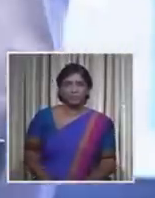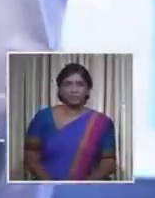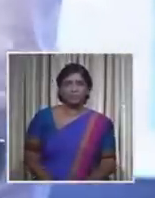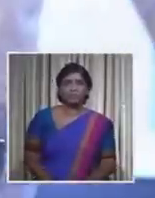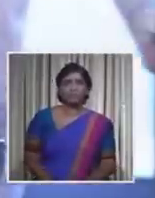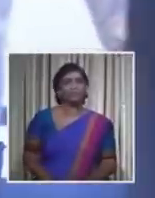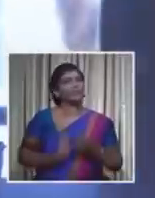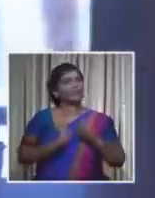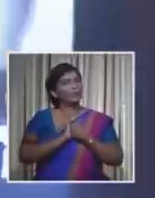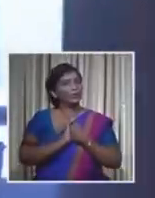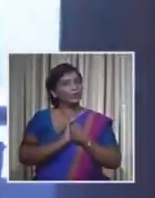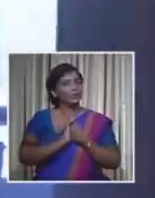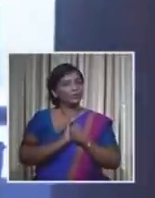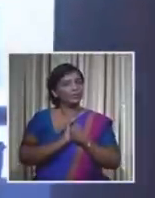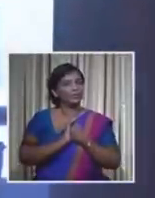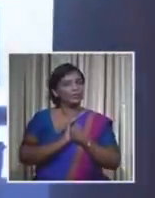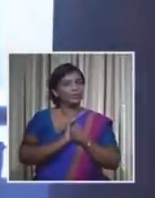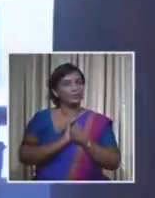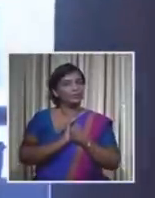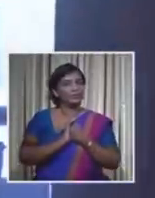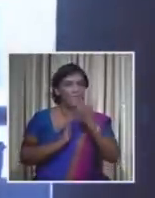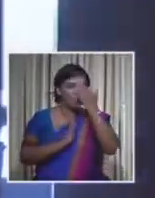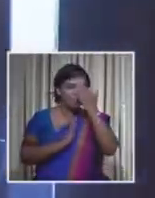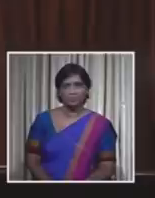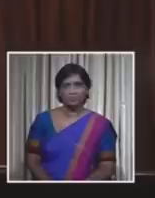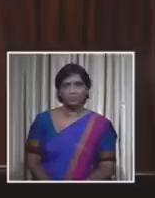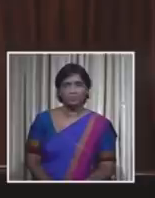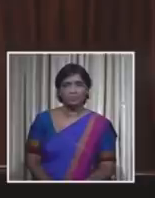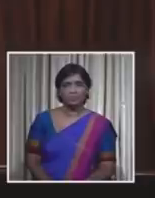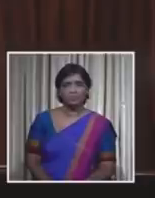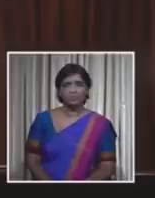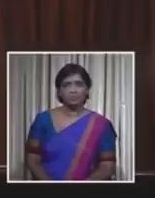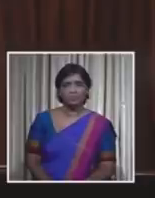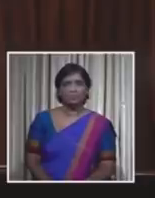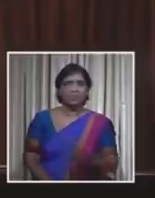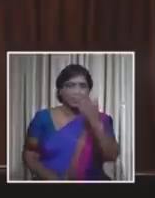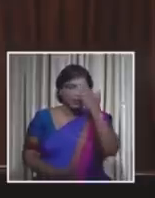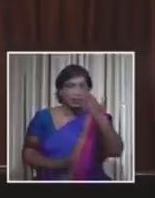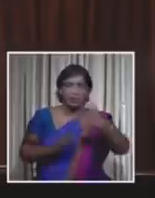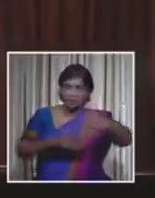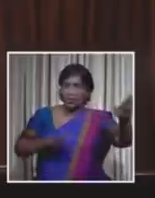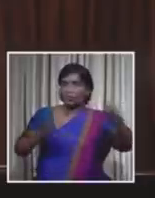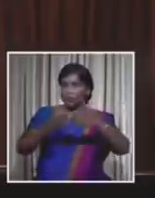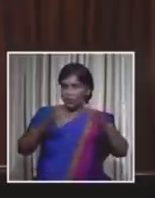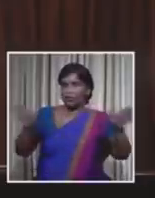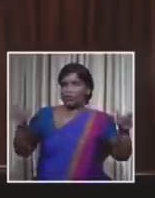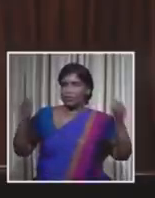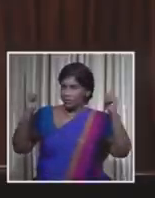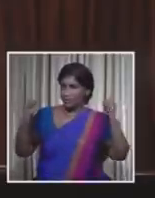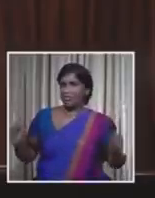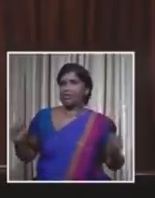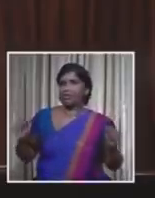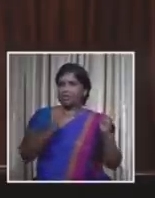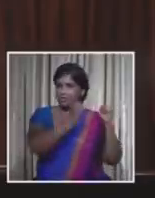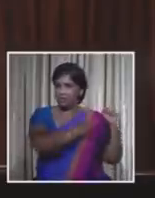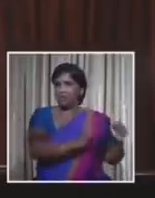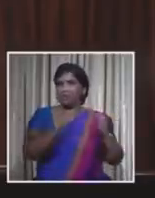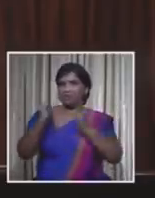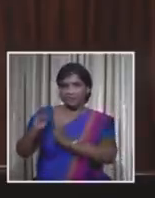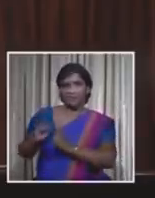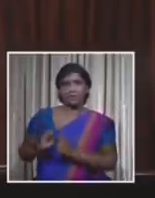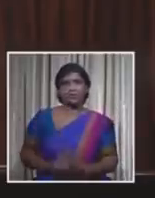ගරු කතානායකතුමනි කරුණාකරලා මන්ත්‍රීතුමාලා යන්න කරුණාකරලා යන්න මන්ත්‍රීතුමාලා ඉඳගන්න